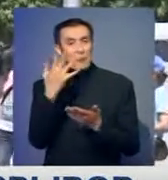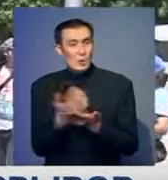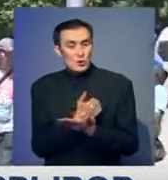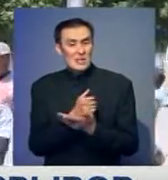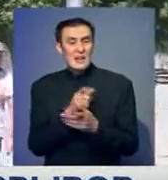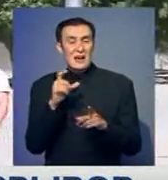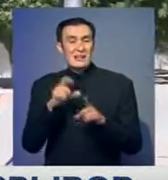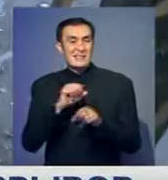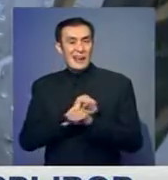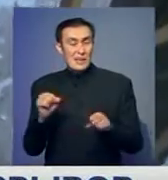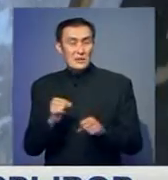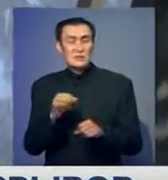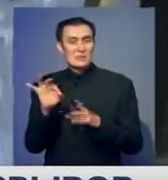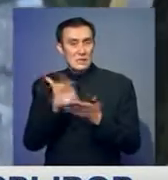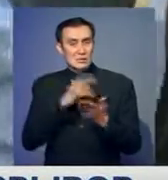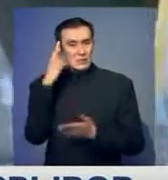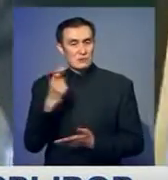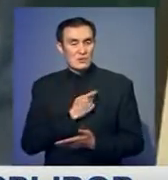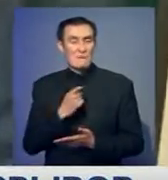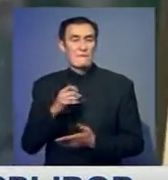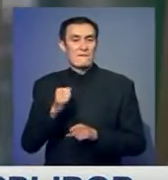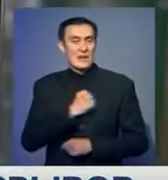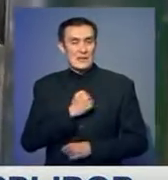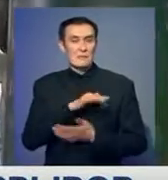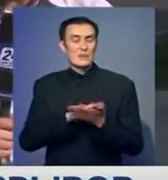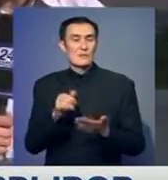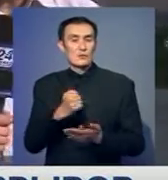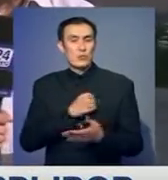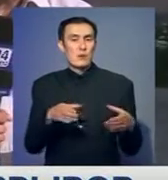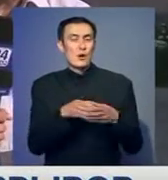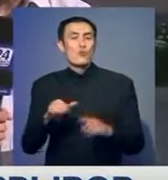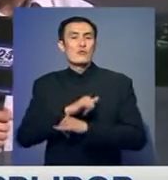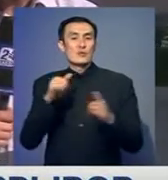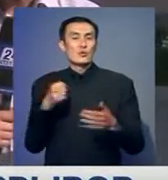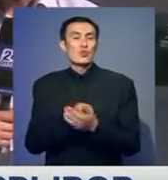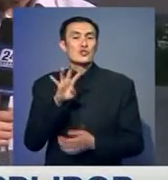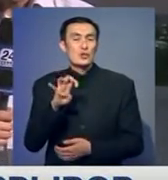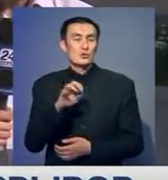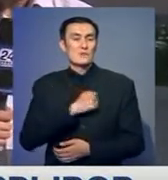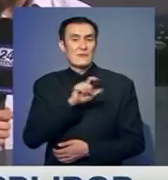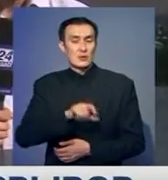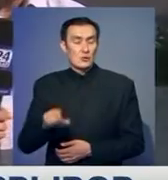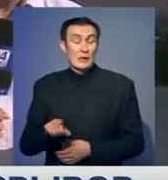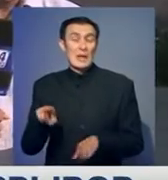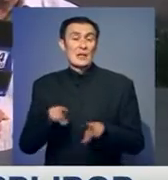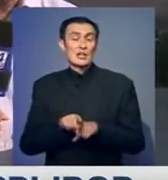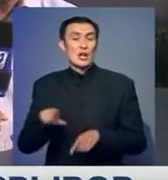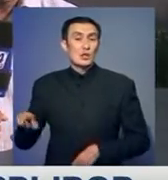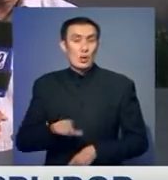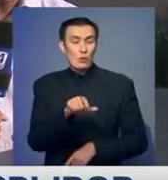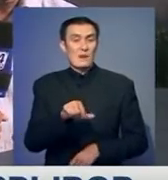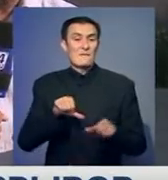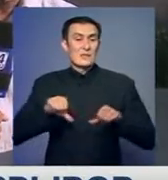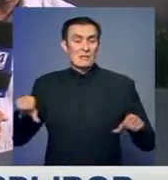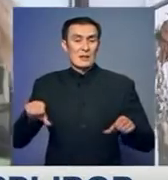обнаружения снарядов. В Арысе продолжают работать саперы, и группа увеличена до 400 человек. Между тем на дорогах